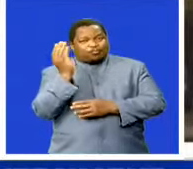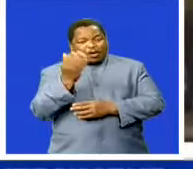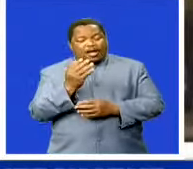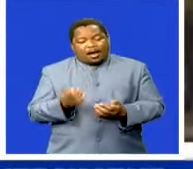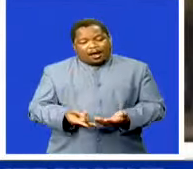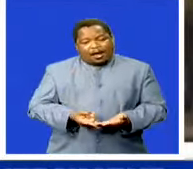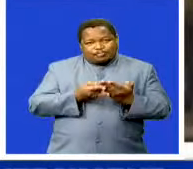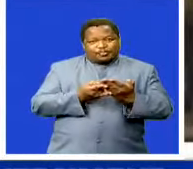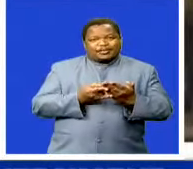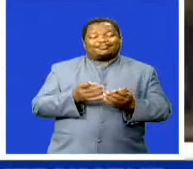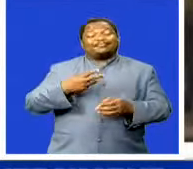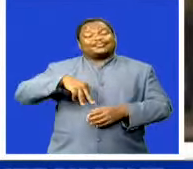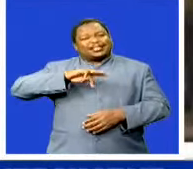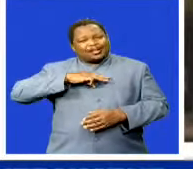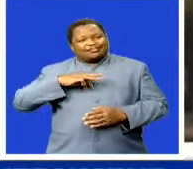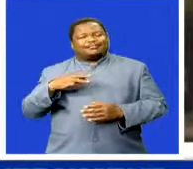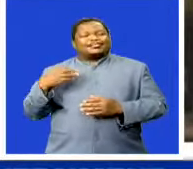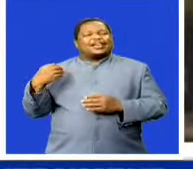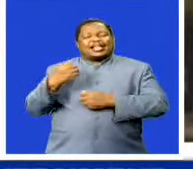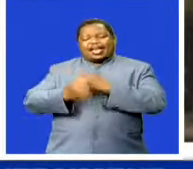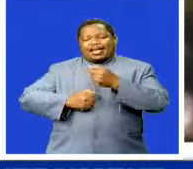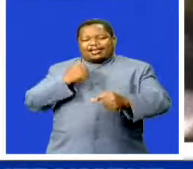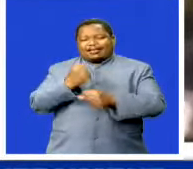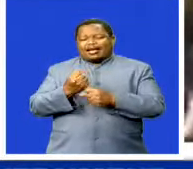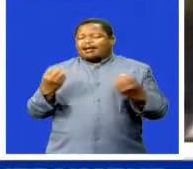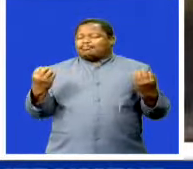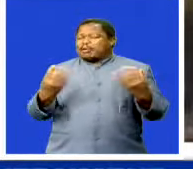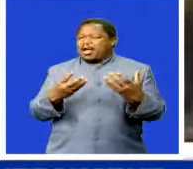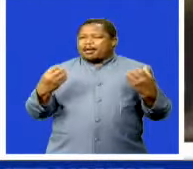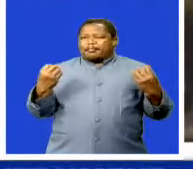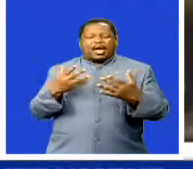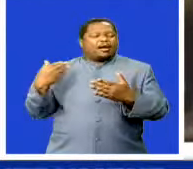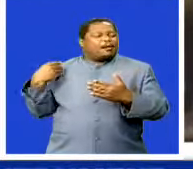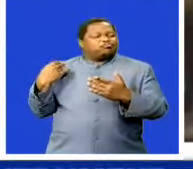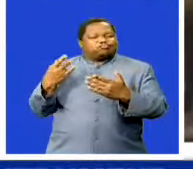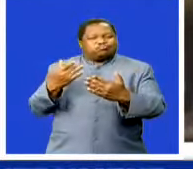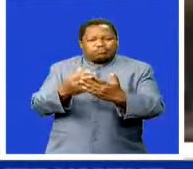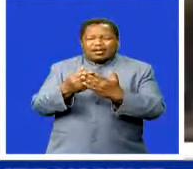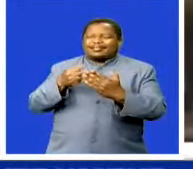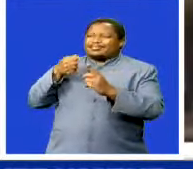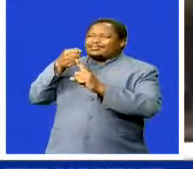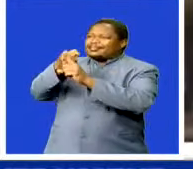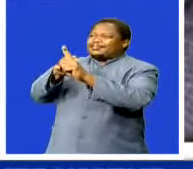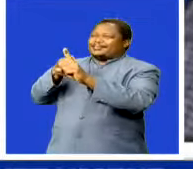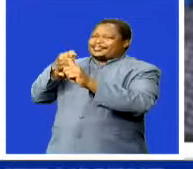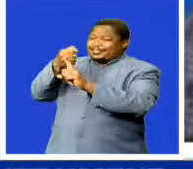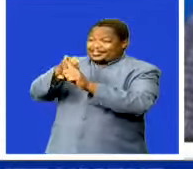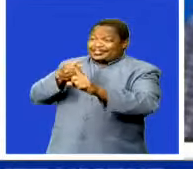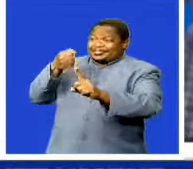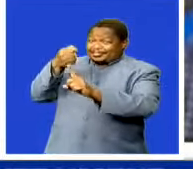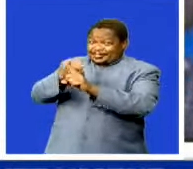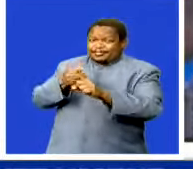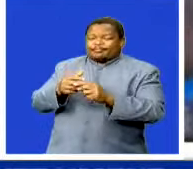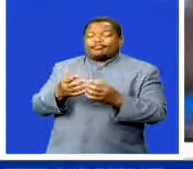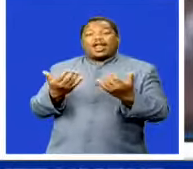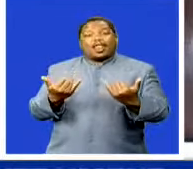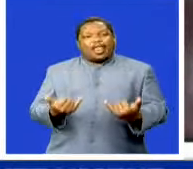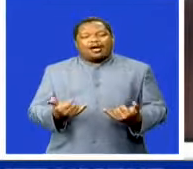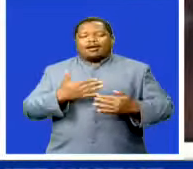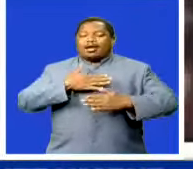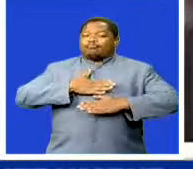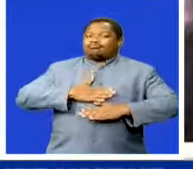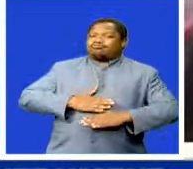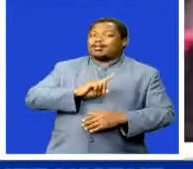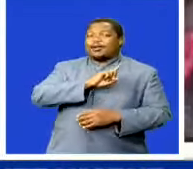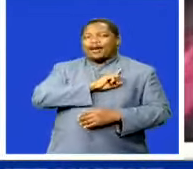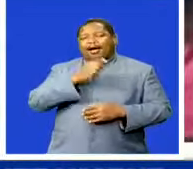lendzaba yethu siyilona nayo seyise ifike nayo seyine lethemba khona ukuthi uhulumende soyasiphendula lokhulumele indlunkulu